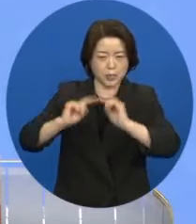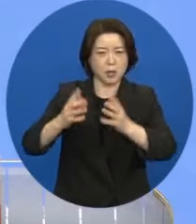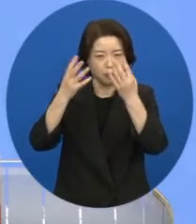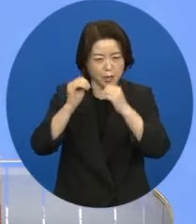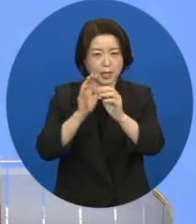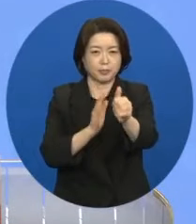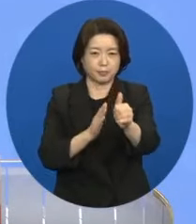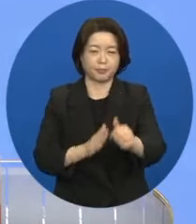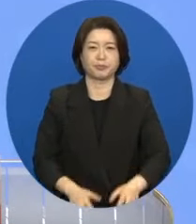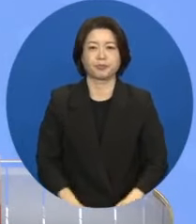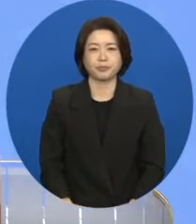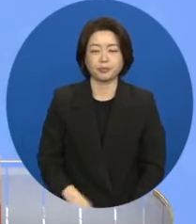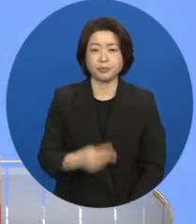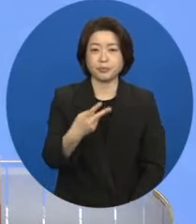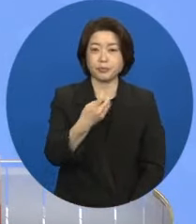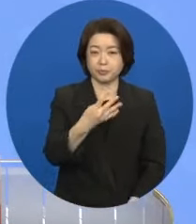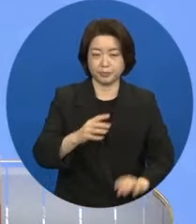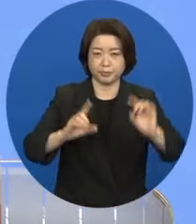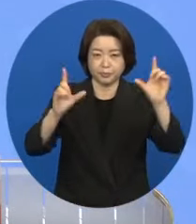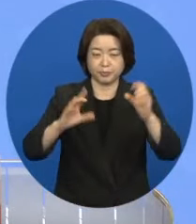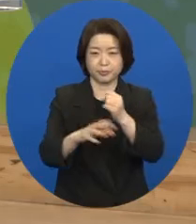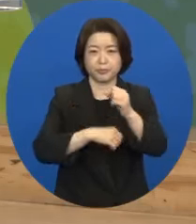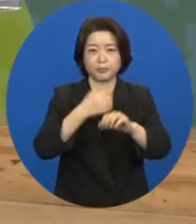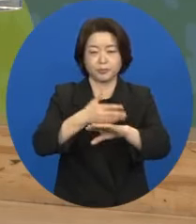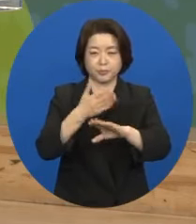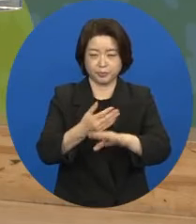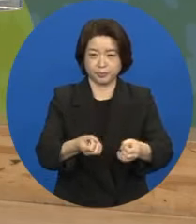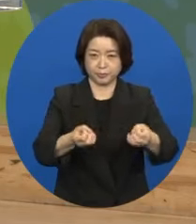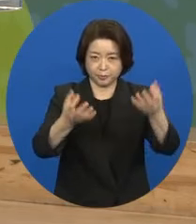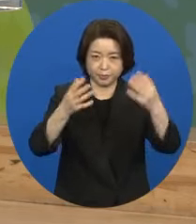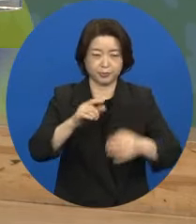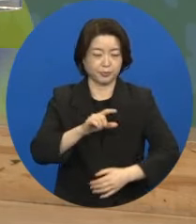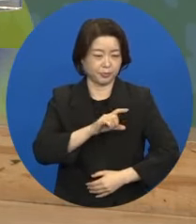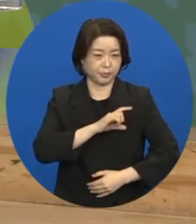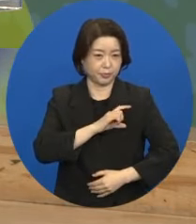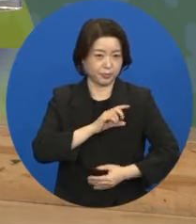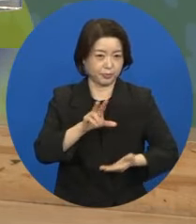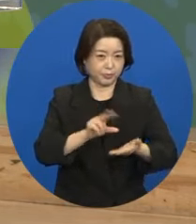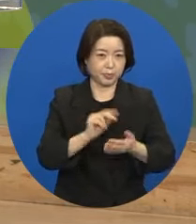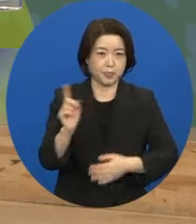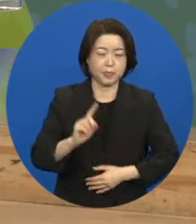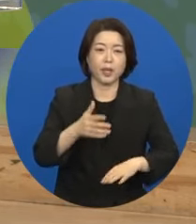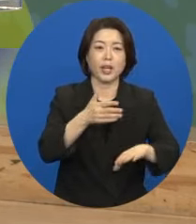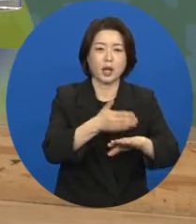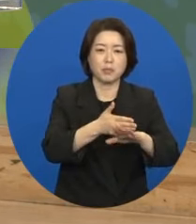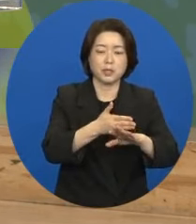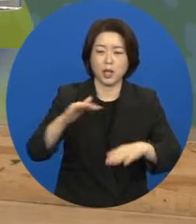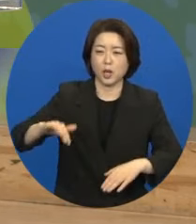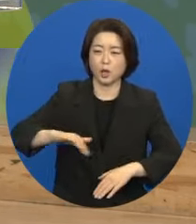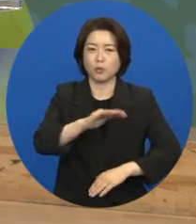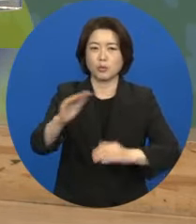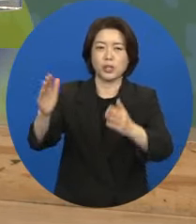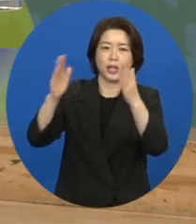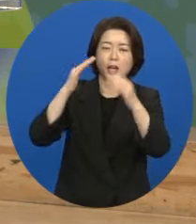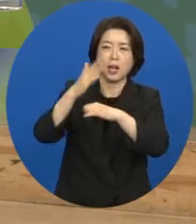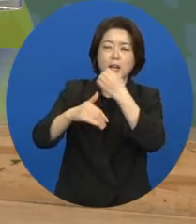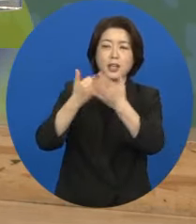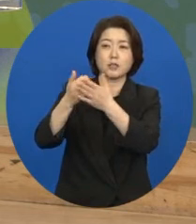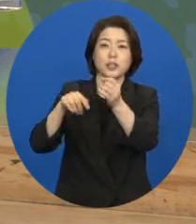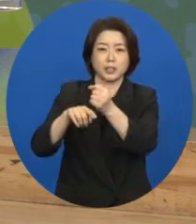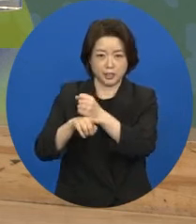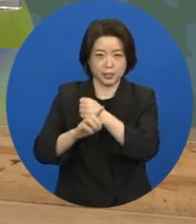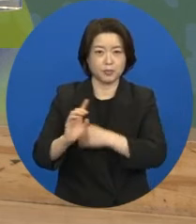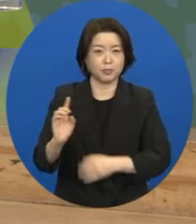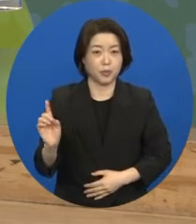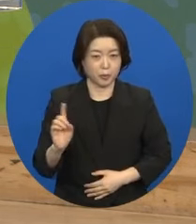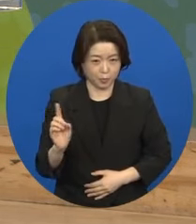2024년 추세 감사 주의 오늘 제목을 감사 우리를 향한 하나님의 뜻이라고 정했습니다 하나님 말씀을